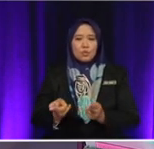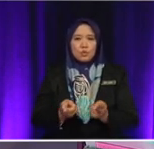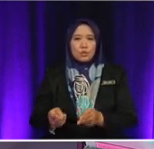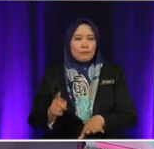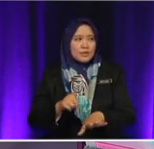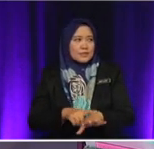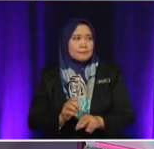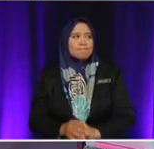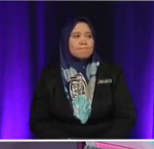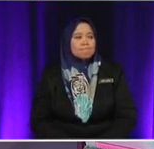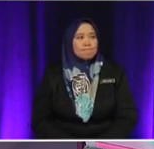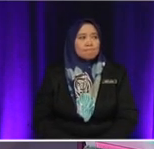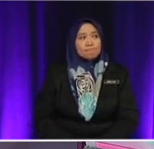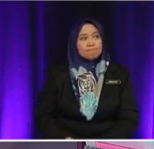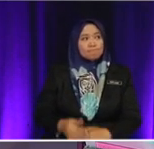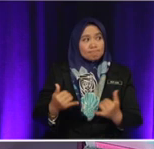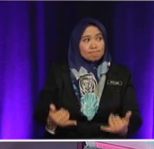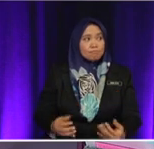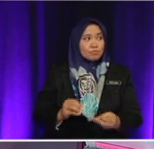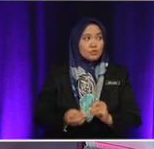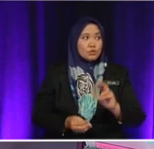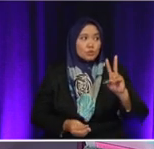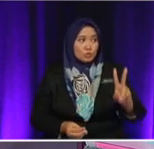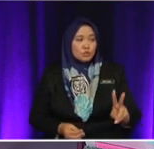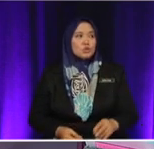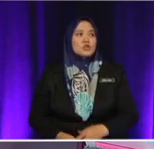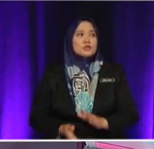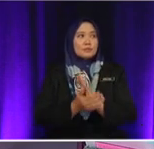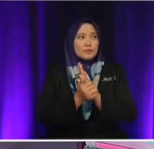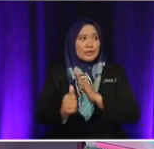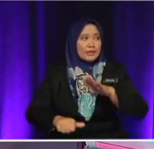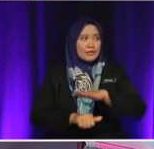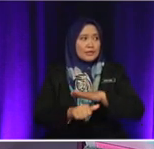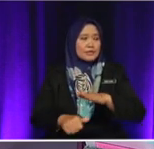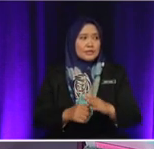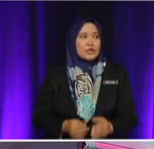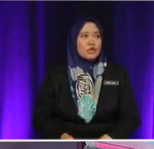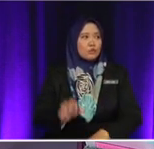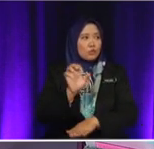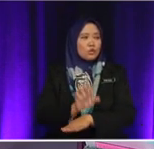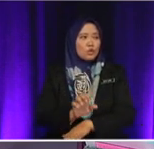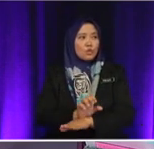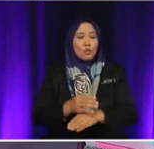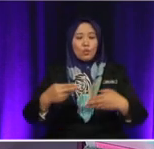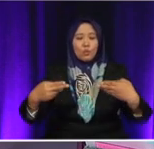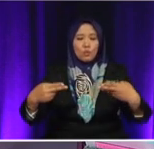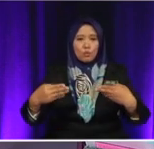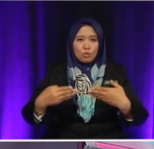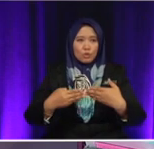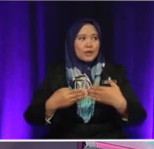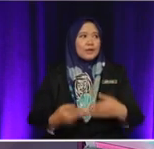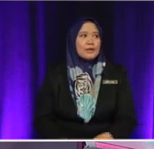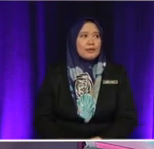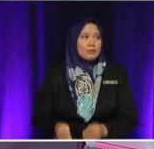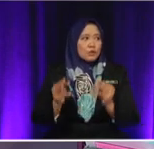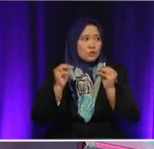Okey, atau lima kemahiran. Yang pertama, kemahiran komunikasi. Kedua, kemahiran mewujudkan jaringan dalam perniagaan.